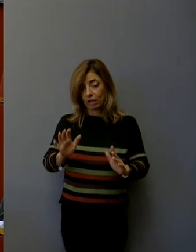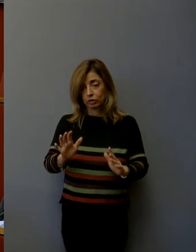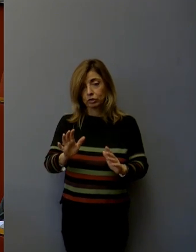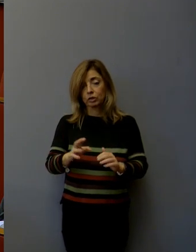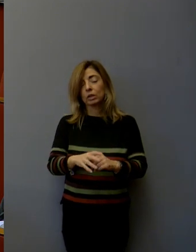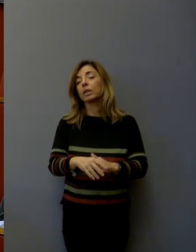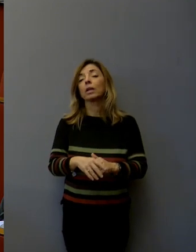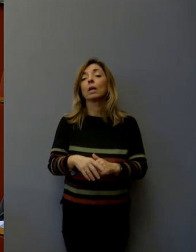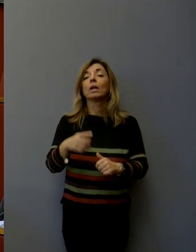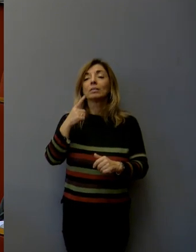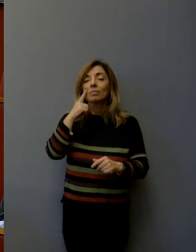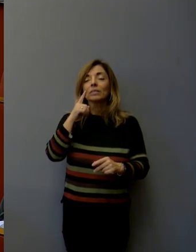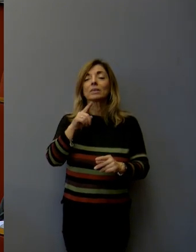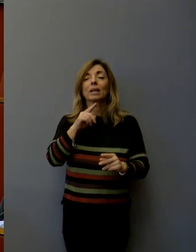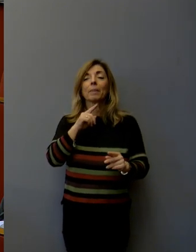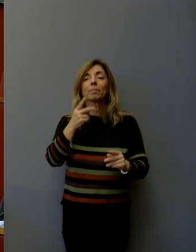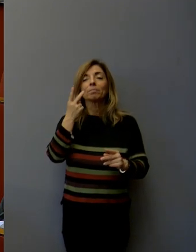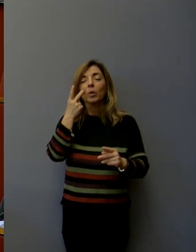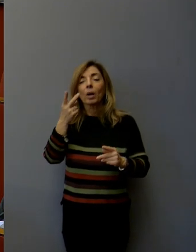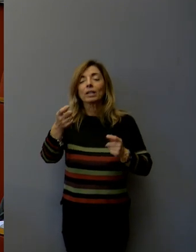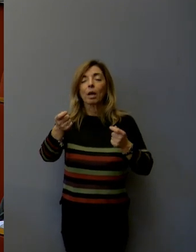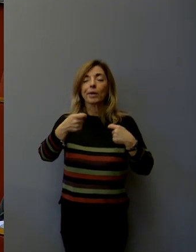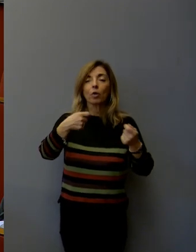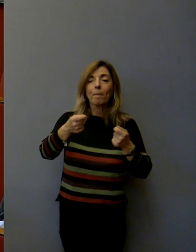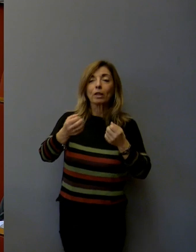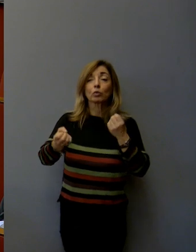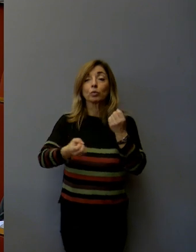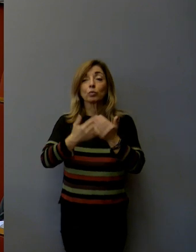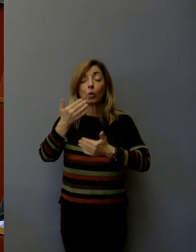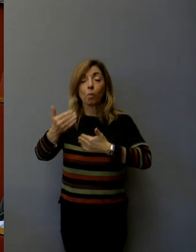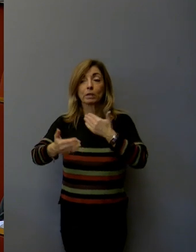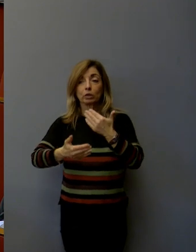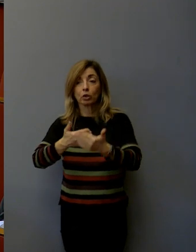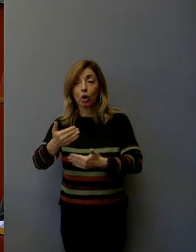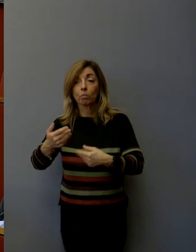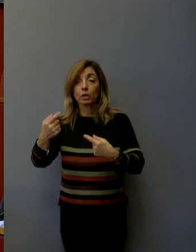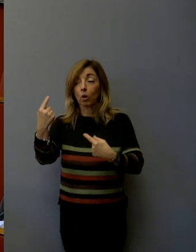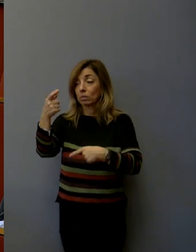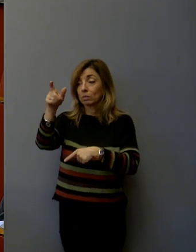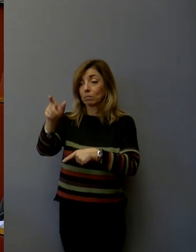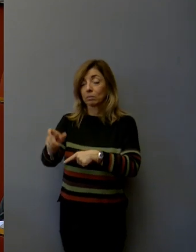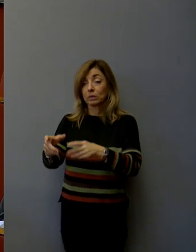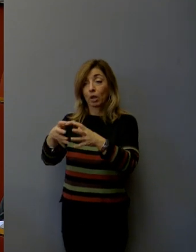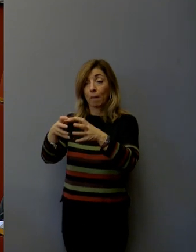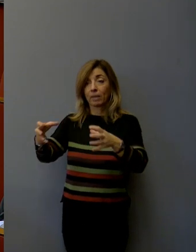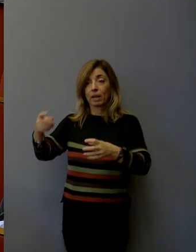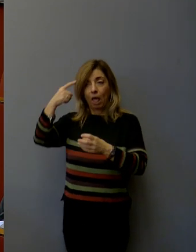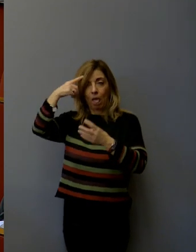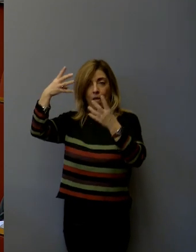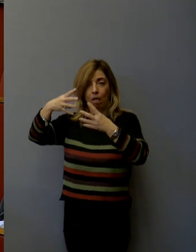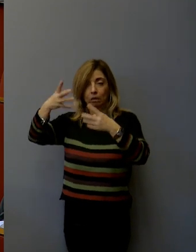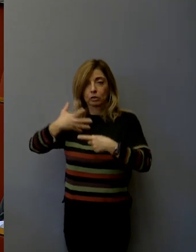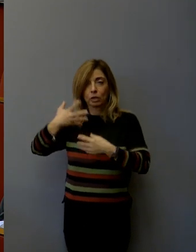si parla di Commercio di sviluppo economico e quindi nel meccanismo di testa di un imprenditore bisogna anche esserci